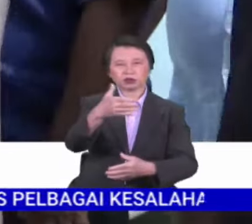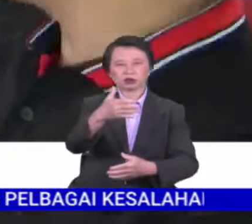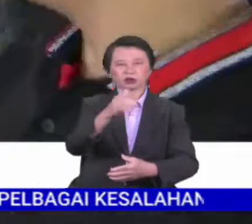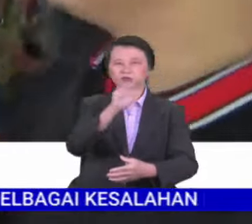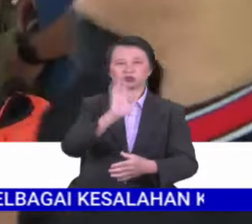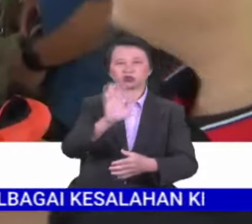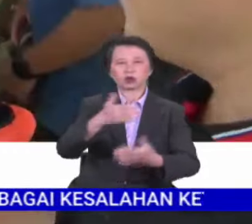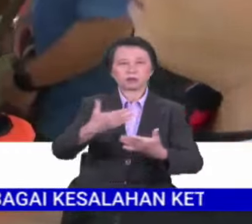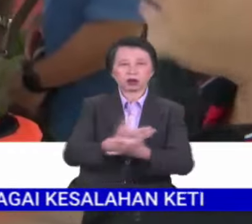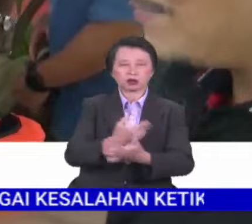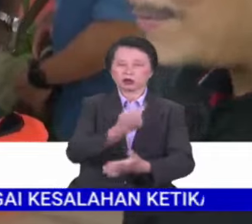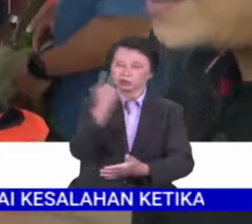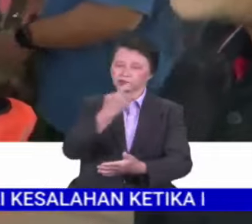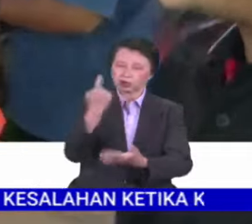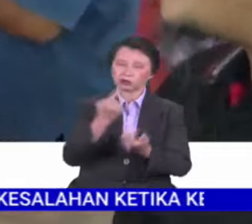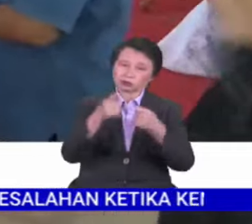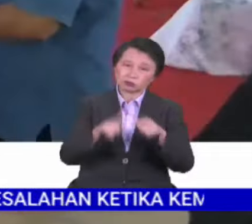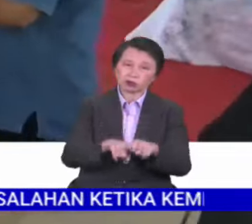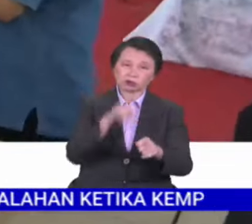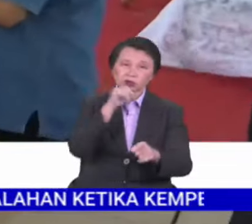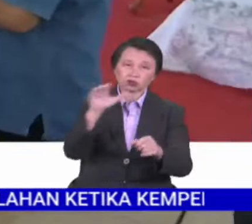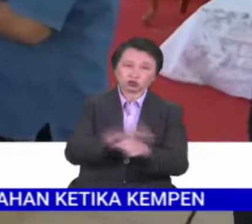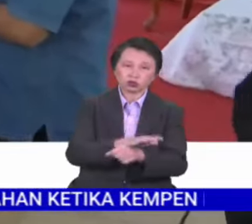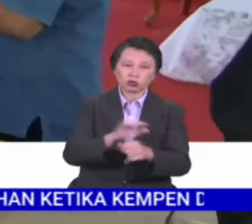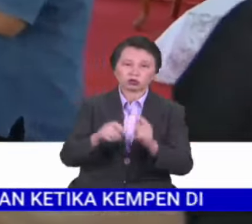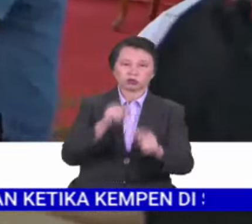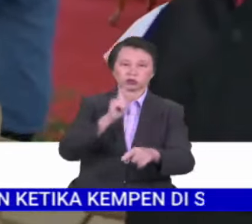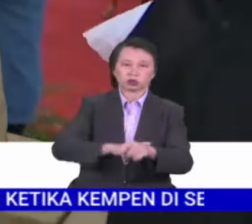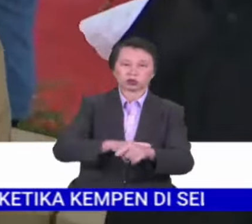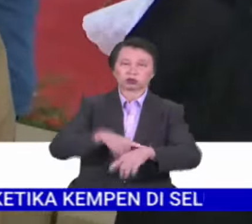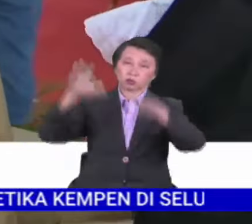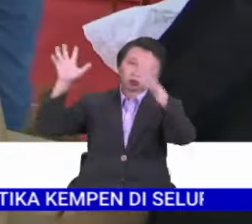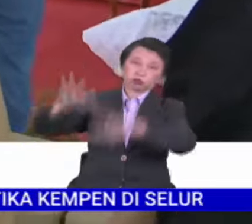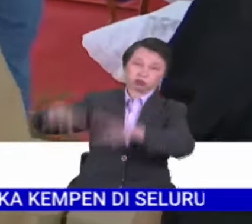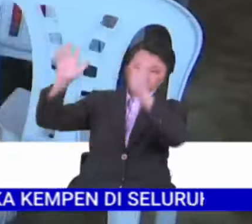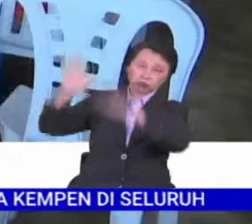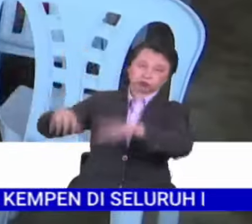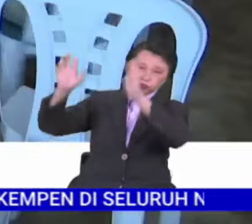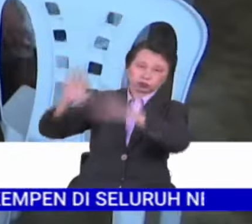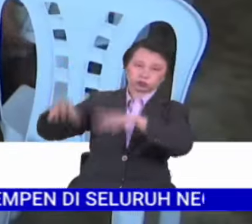bukan baru dan sering berlaku setiap kali musim tengkujuh.